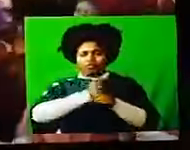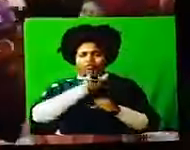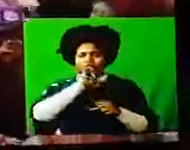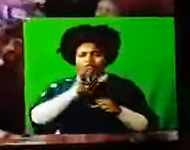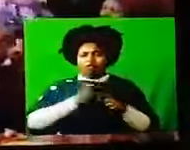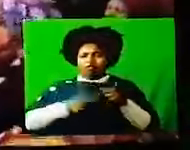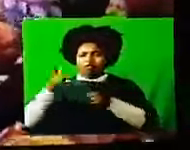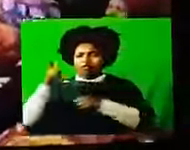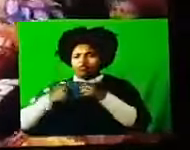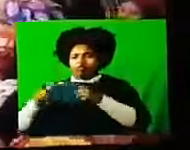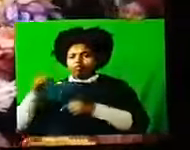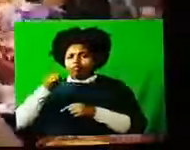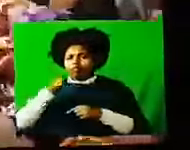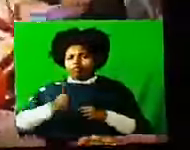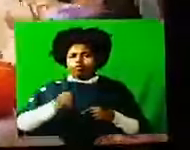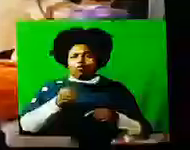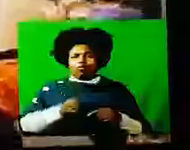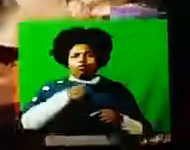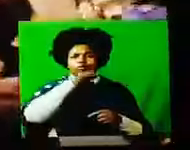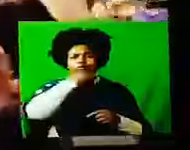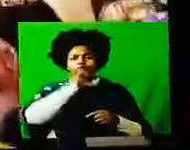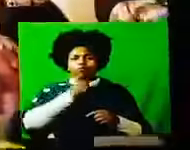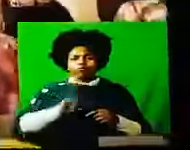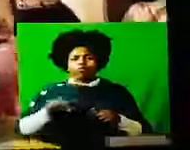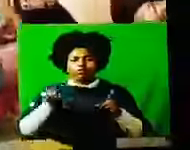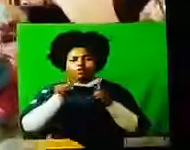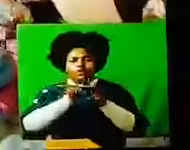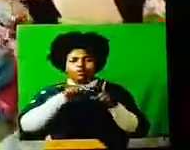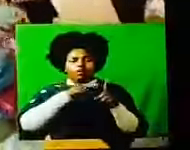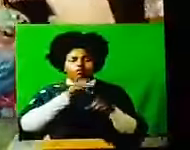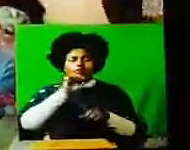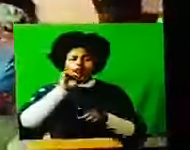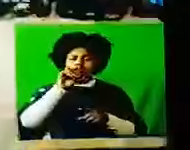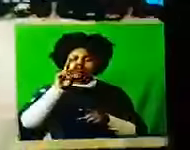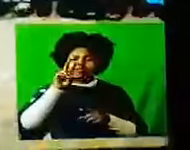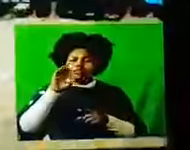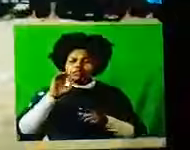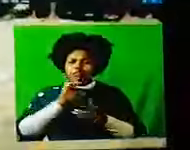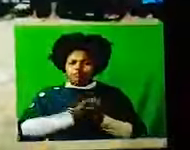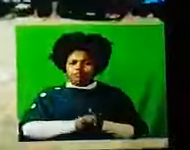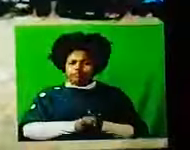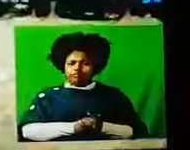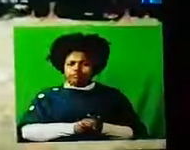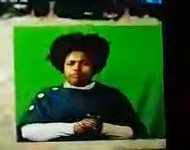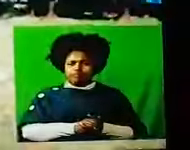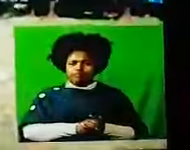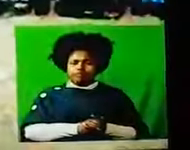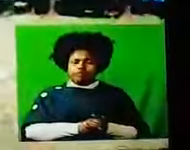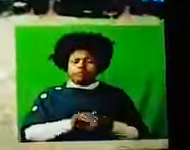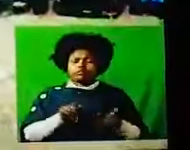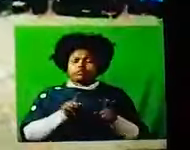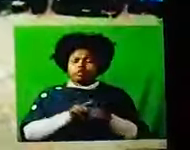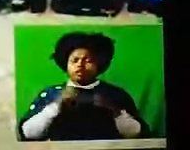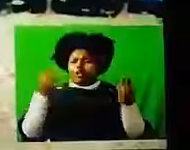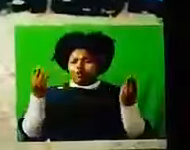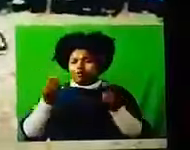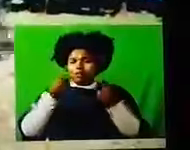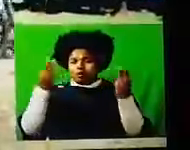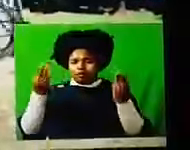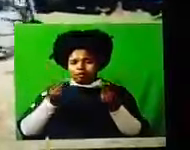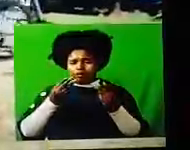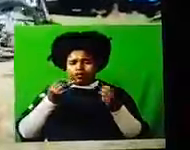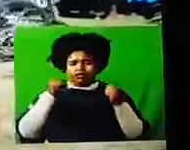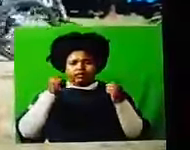wekufinyelela kubugogo nabomkhulu kanye nakubantwana bendlunkulu kanye ke netinye into enkosi ichubeke njalo